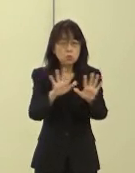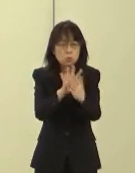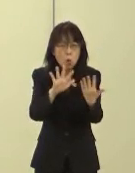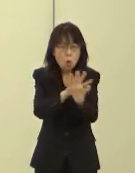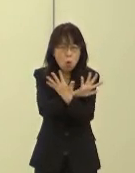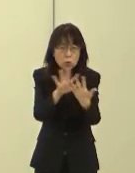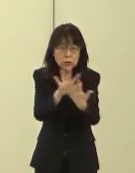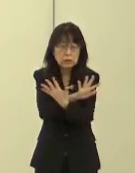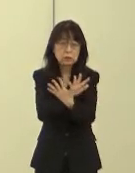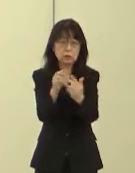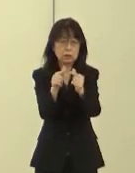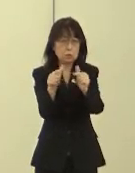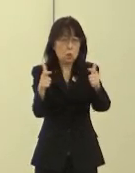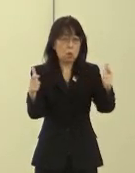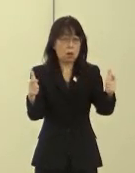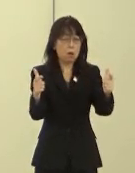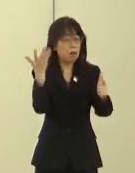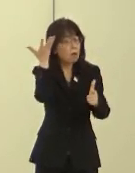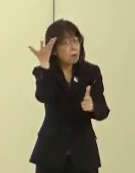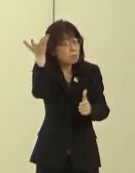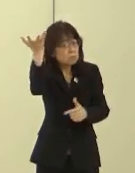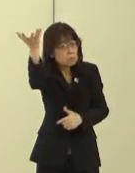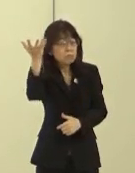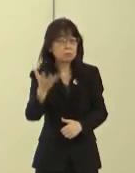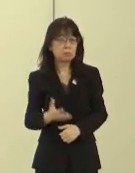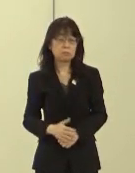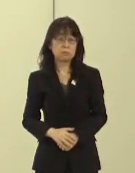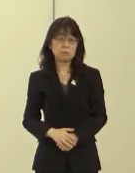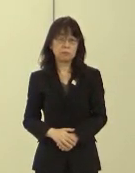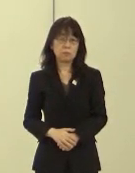してまいります。そういう意味では